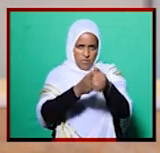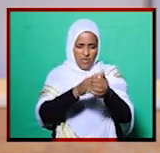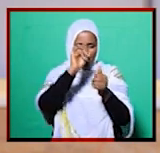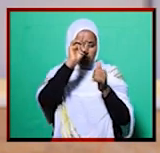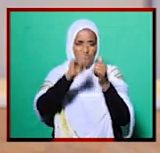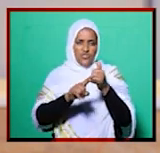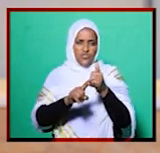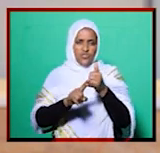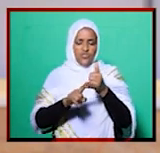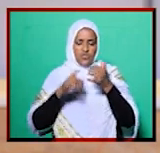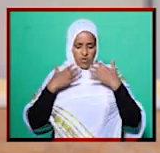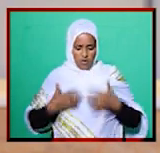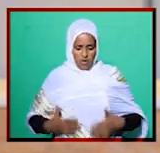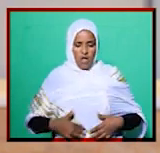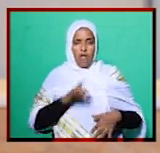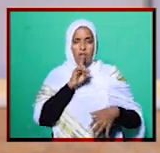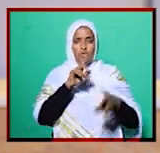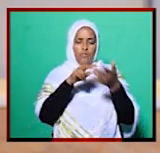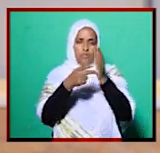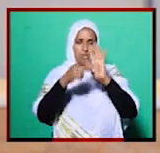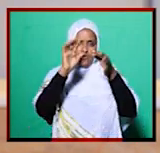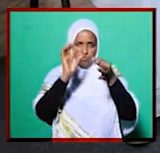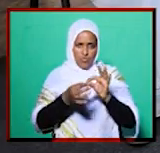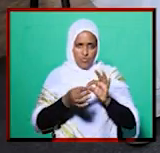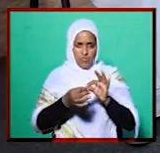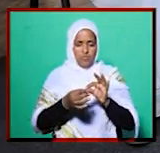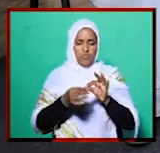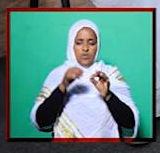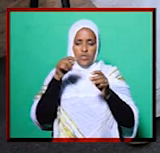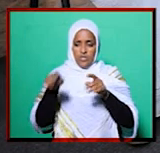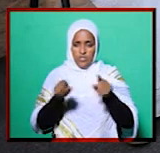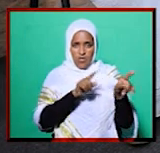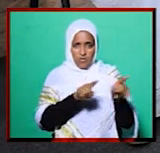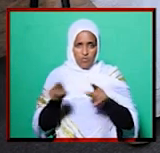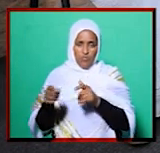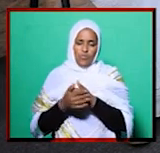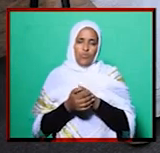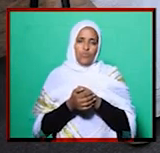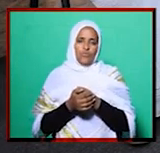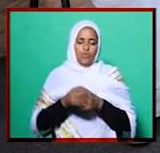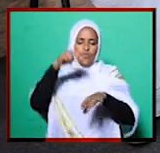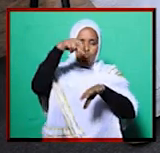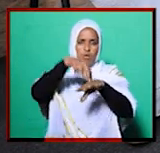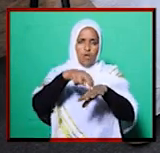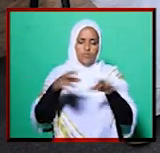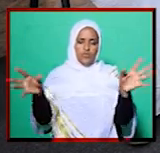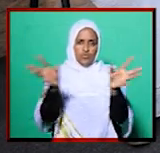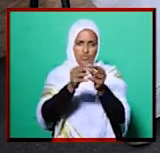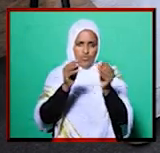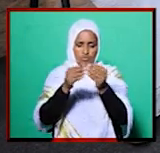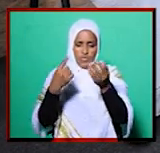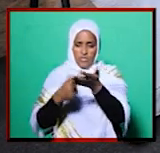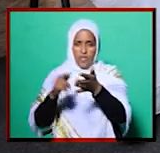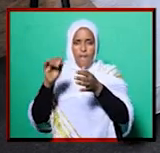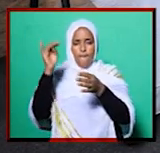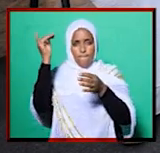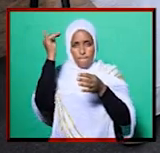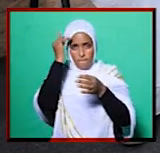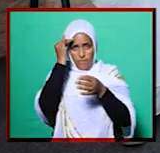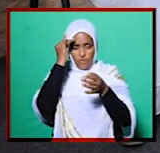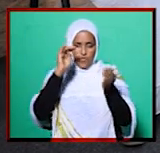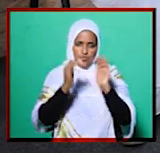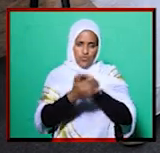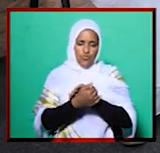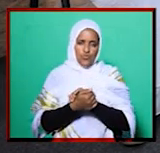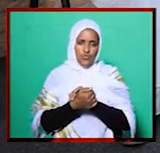ነው፣ የመጨረሻ አካል ነው ማለት ነው። ከፓትርያርኩ ደግሞ ቋሚ ሲኖዶስ፣ ከዚያው